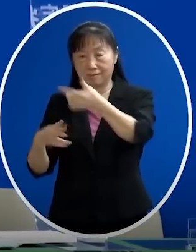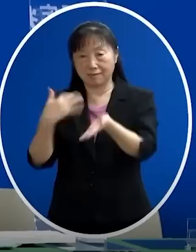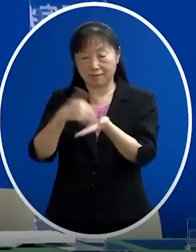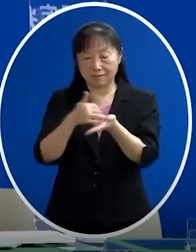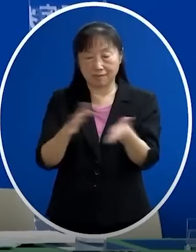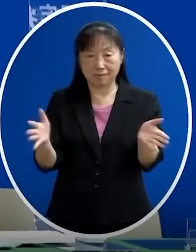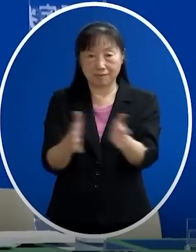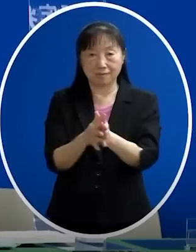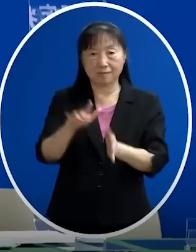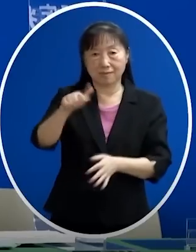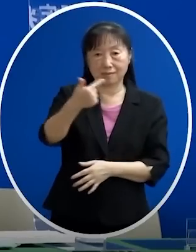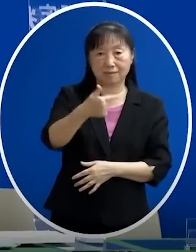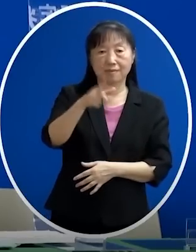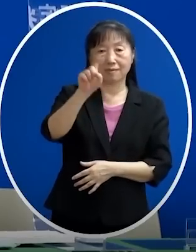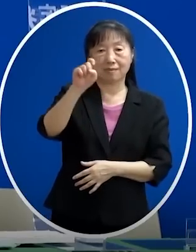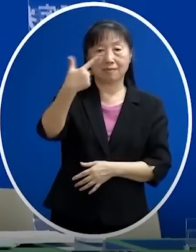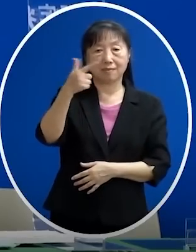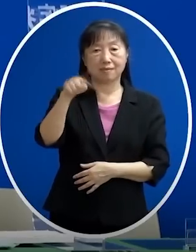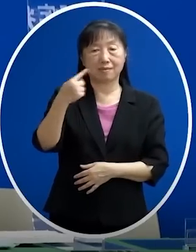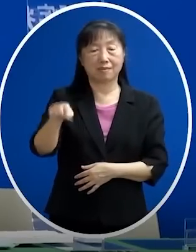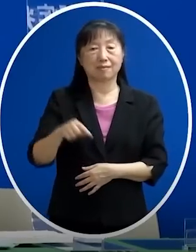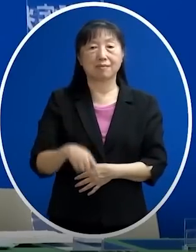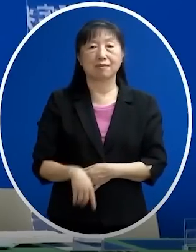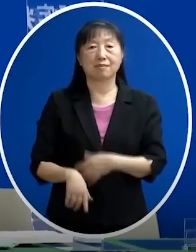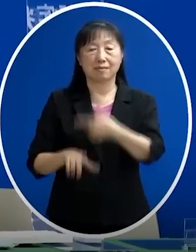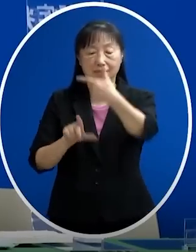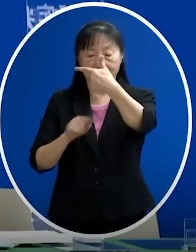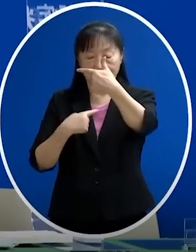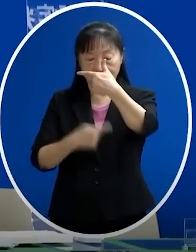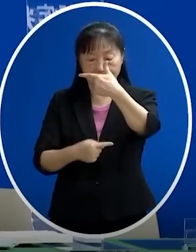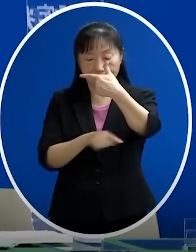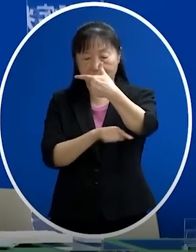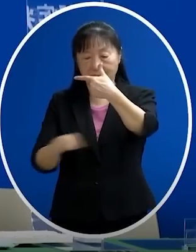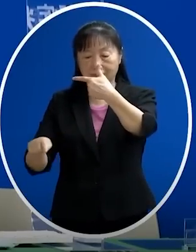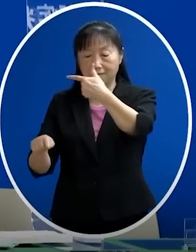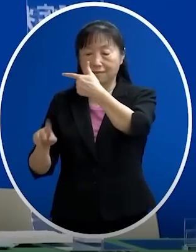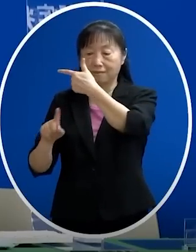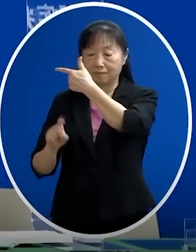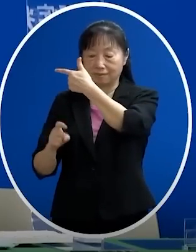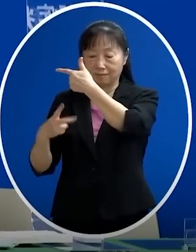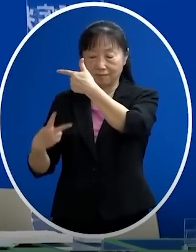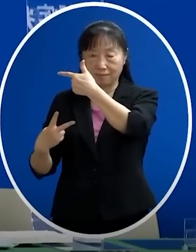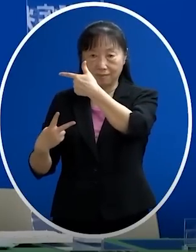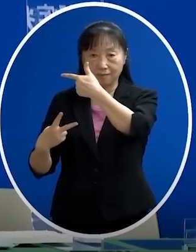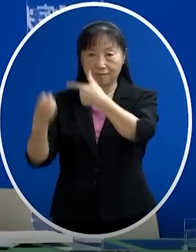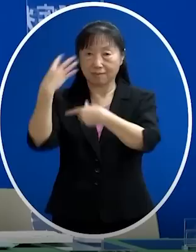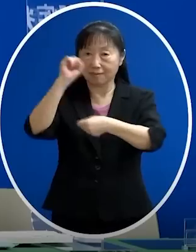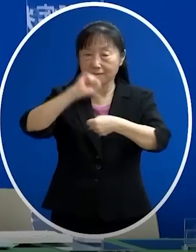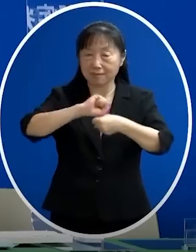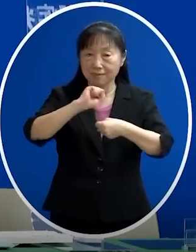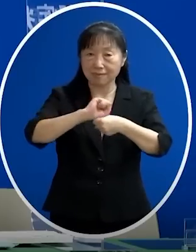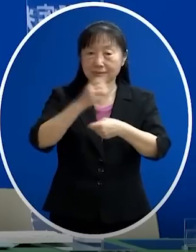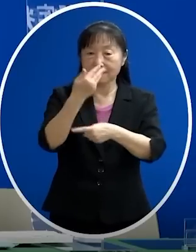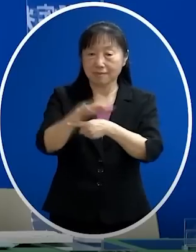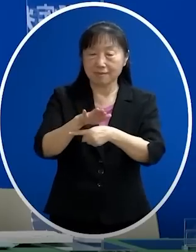计数是616人，那6月1号到6月12号的一些新增